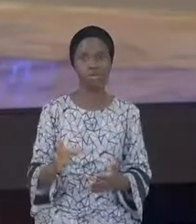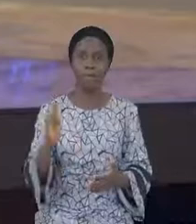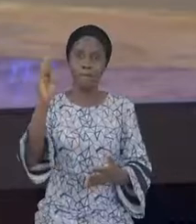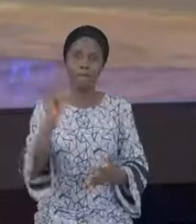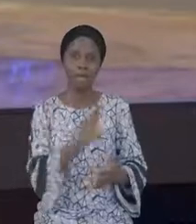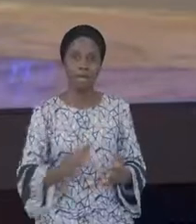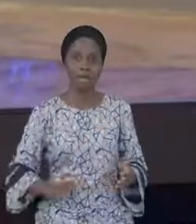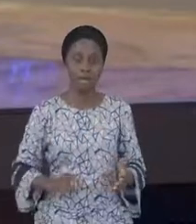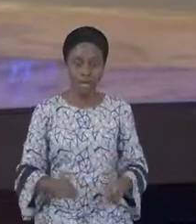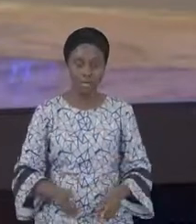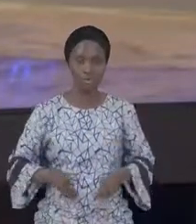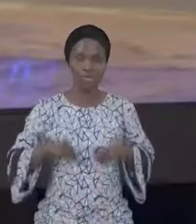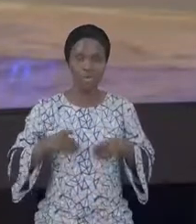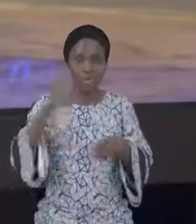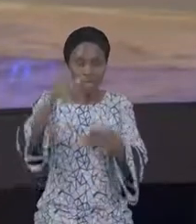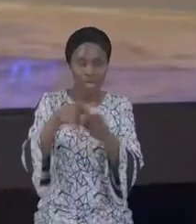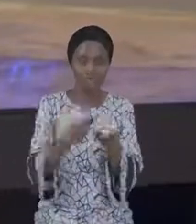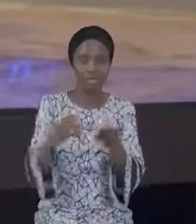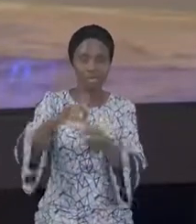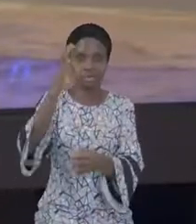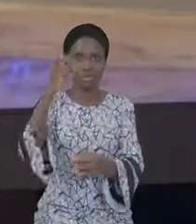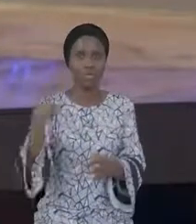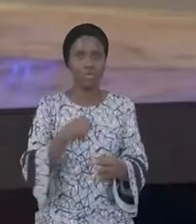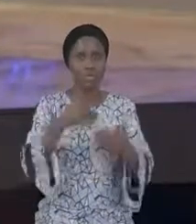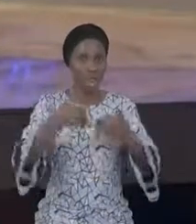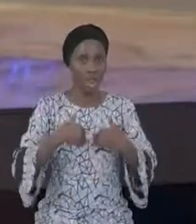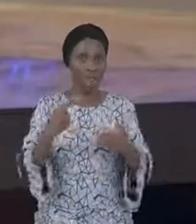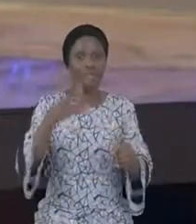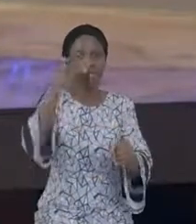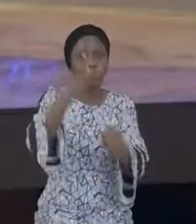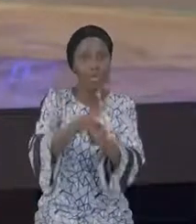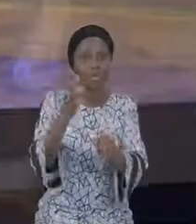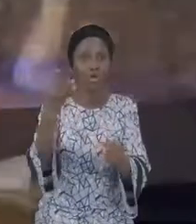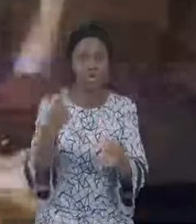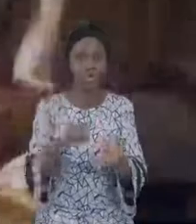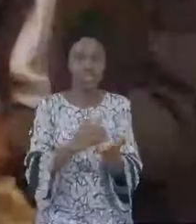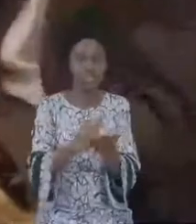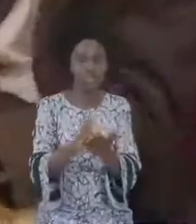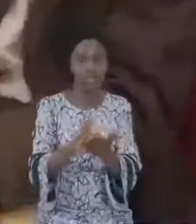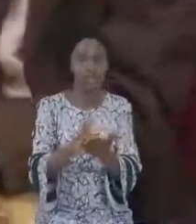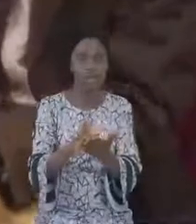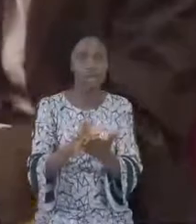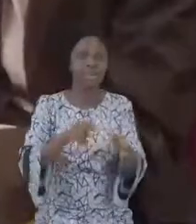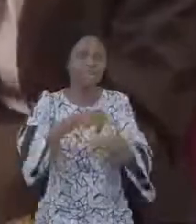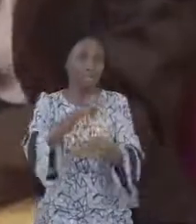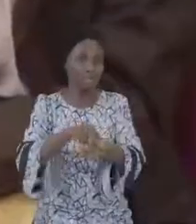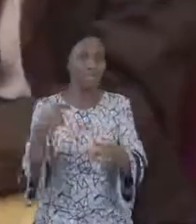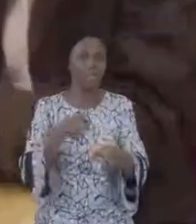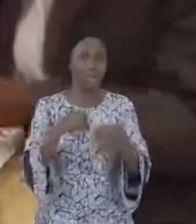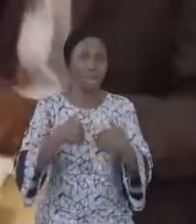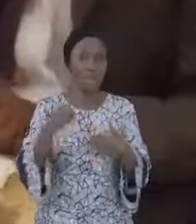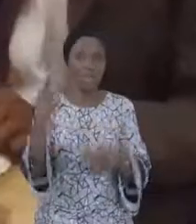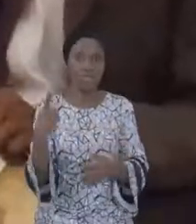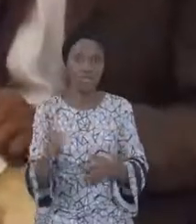Spirit, we have the promise of the divine nature. We have the privilege